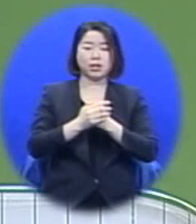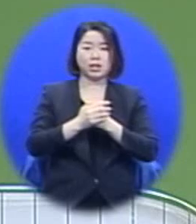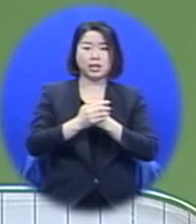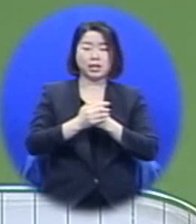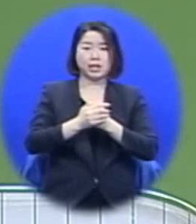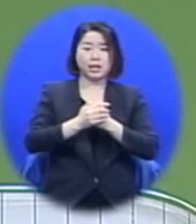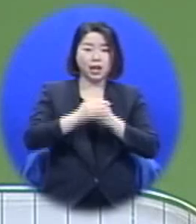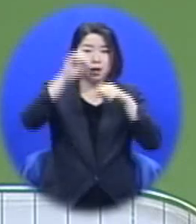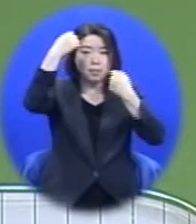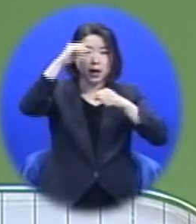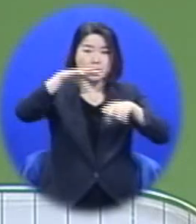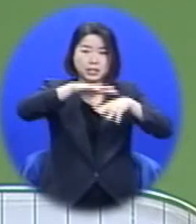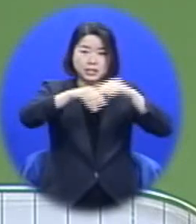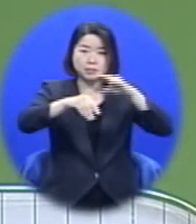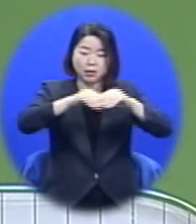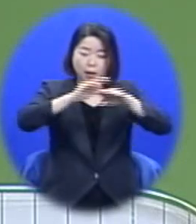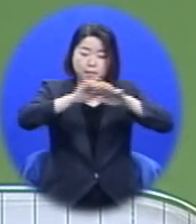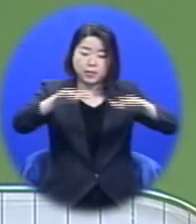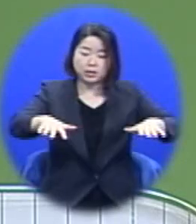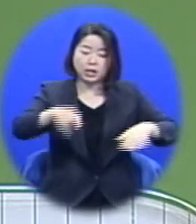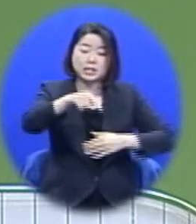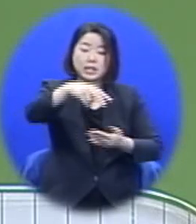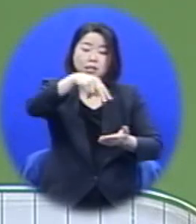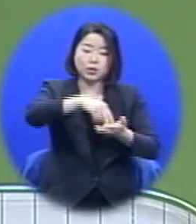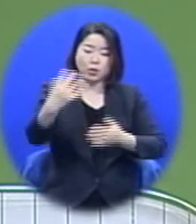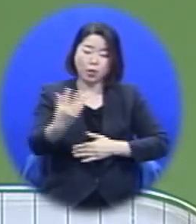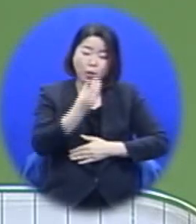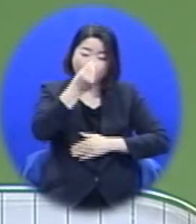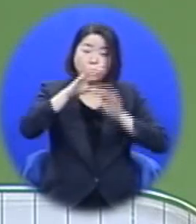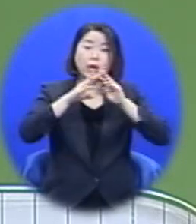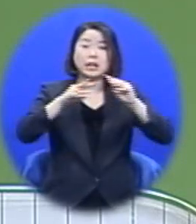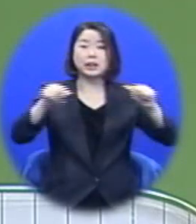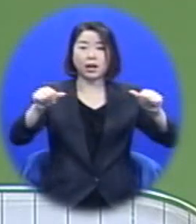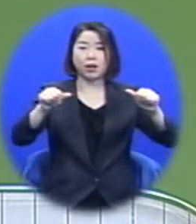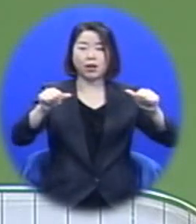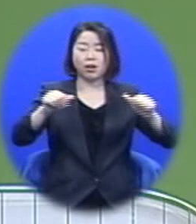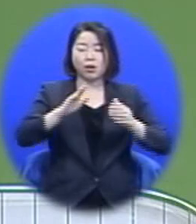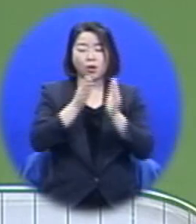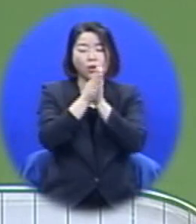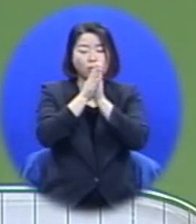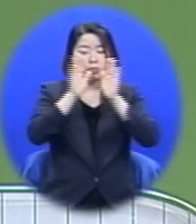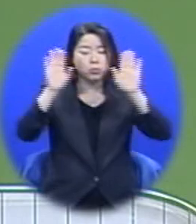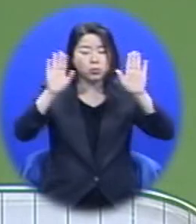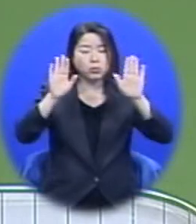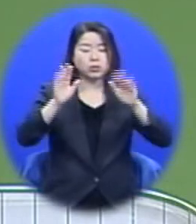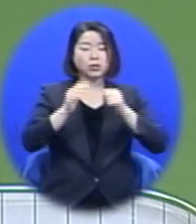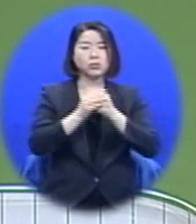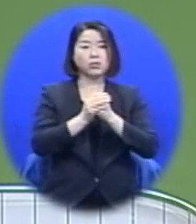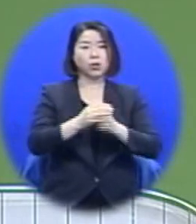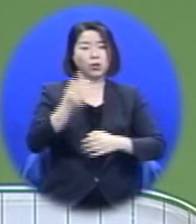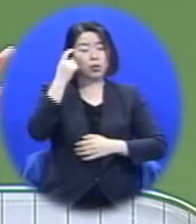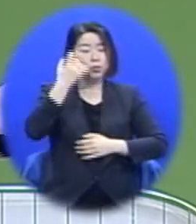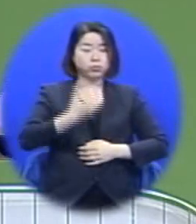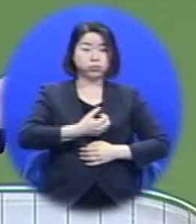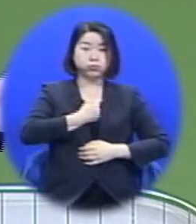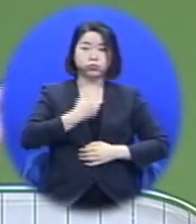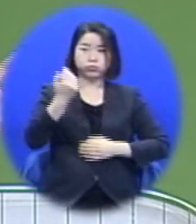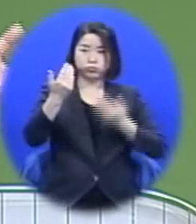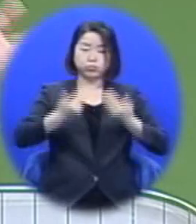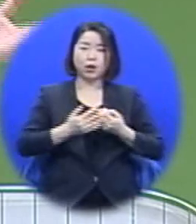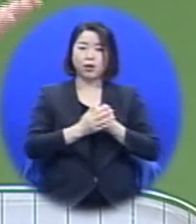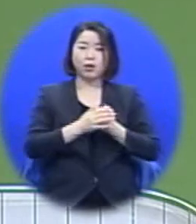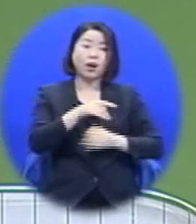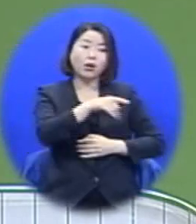벗으라 내가 선 곳은 거룩한 땅이 를 모세는 충격을 받았습니다 아니 어떻게 1 미디안